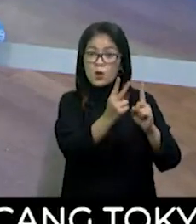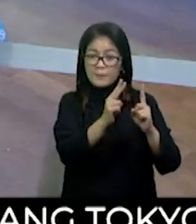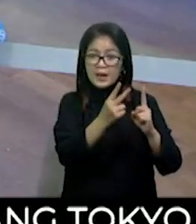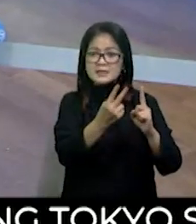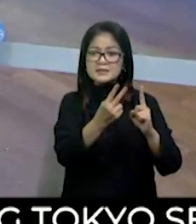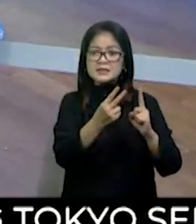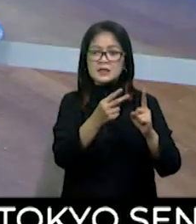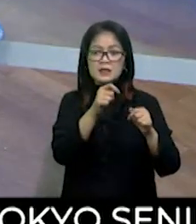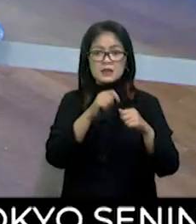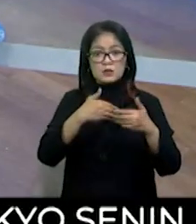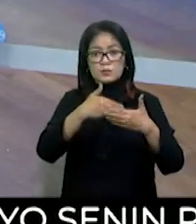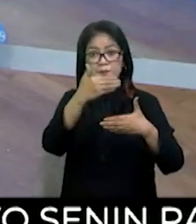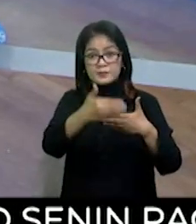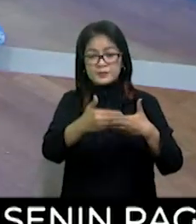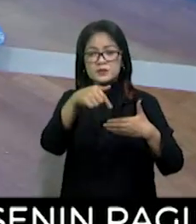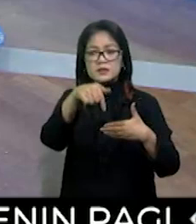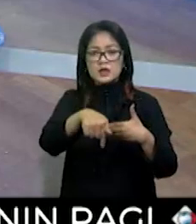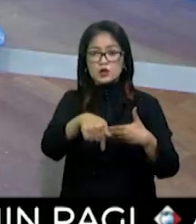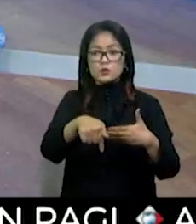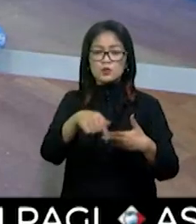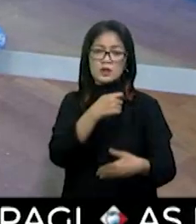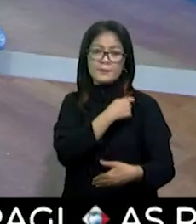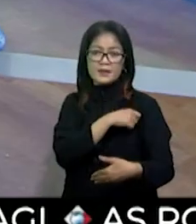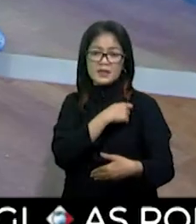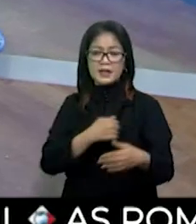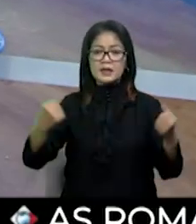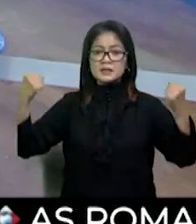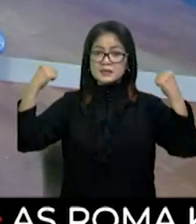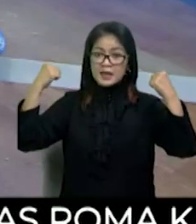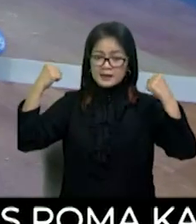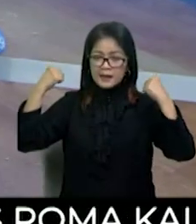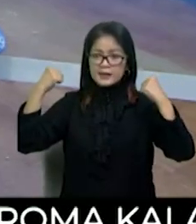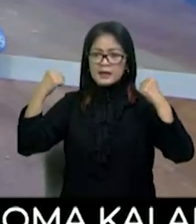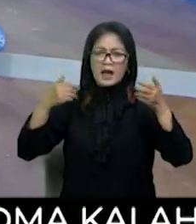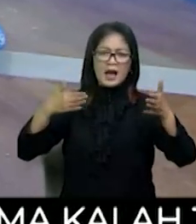saat ini. Apa saja catatan dari Kementerian khususnya kendala-kendala yang dihadapi?